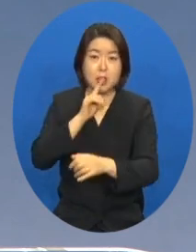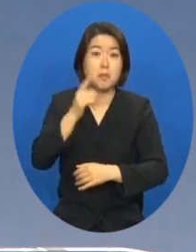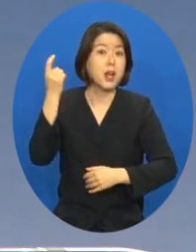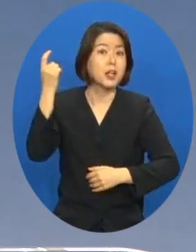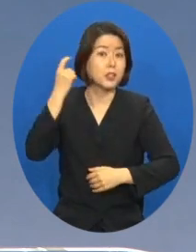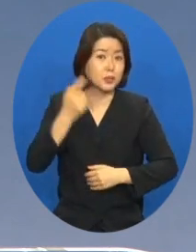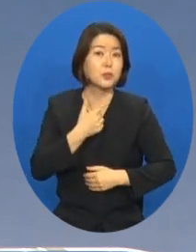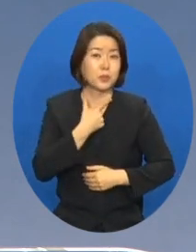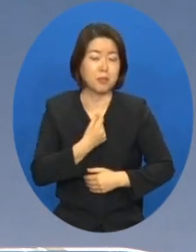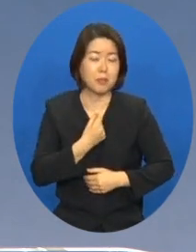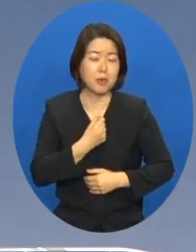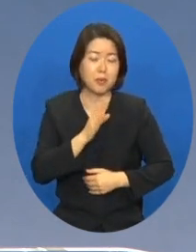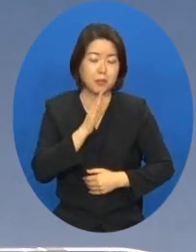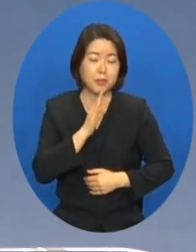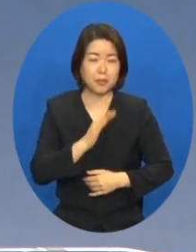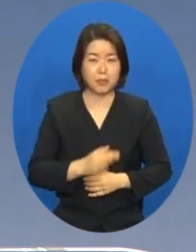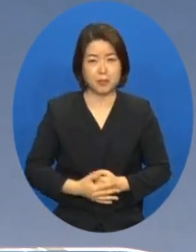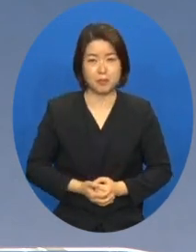그런 말은 듣고 싶어요.